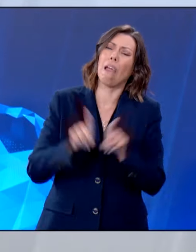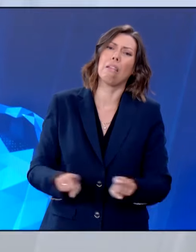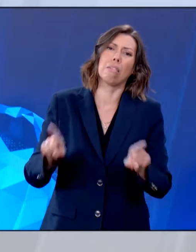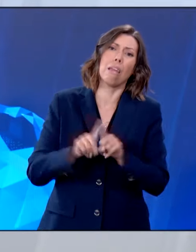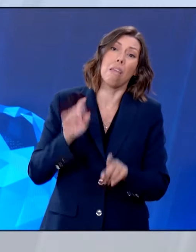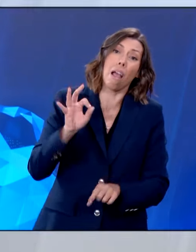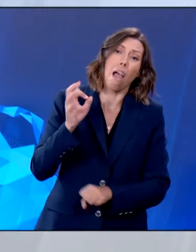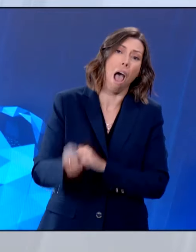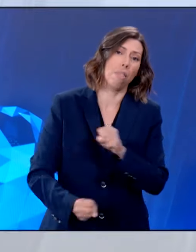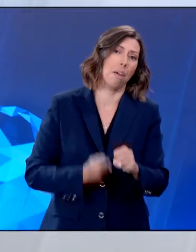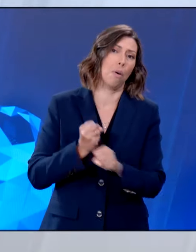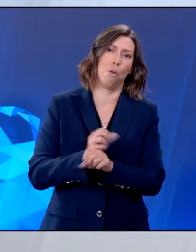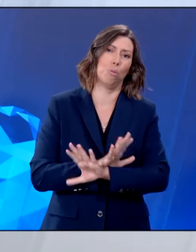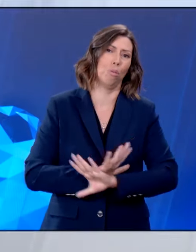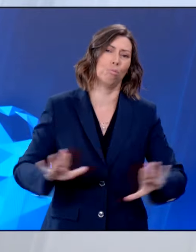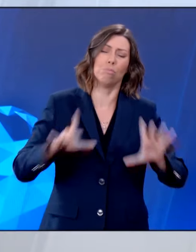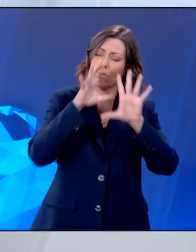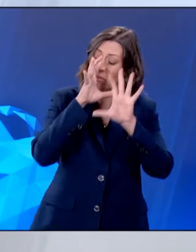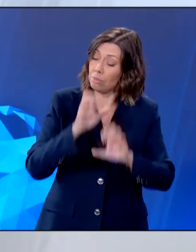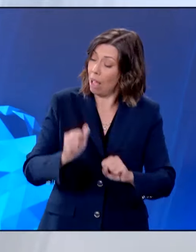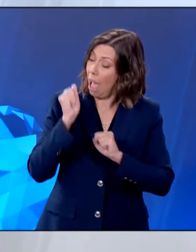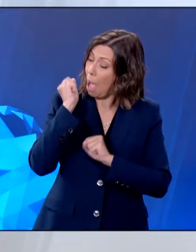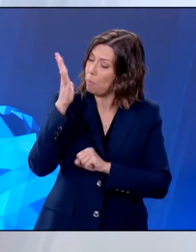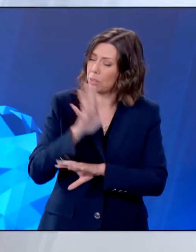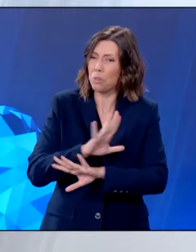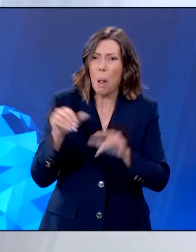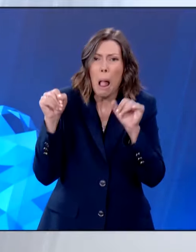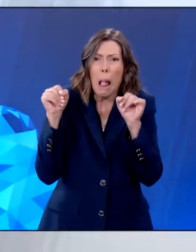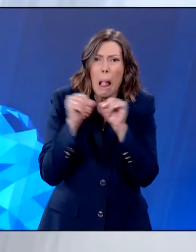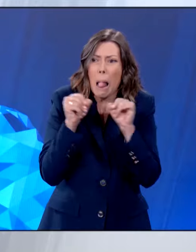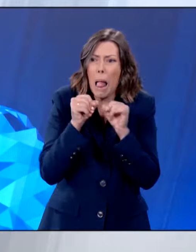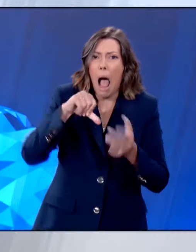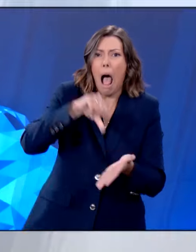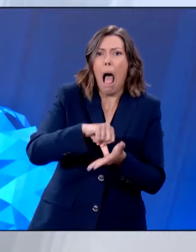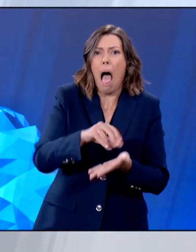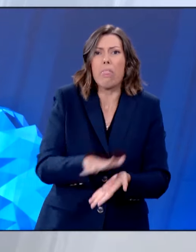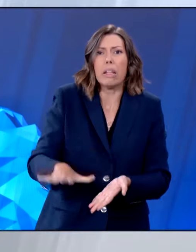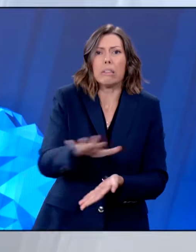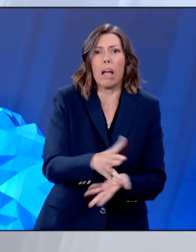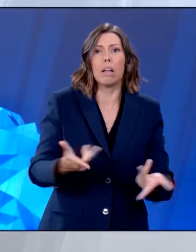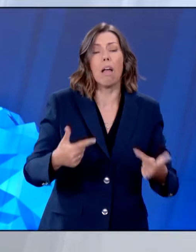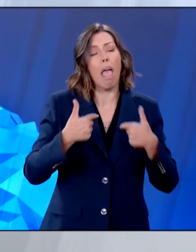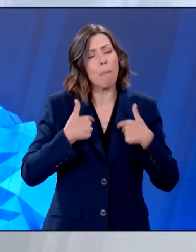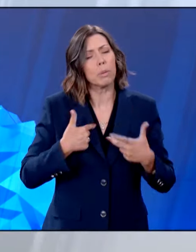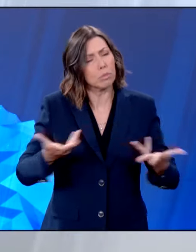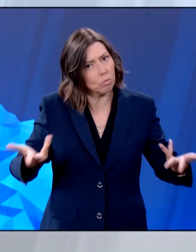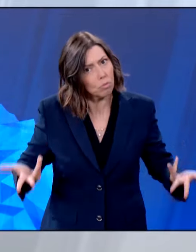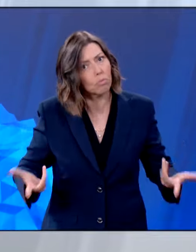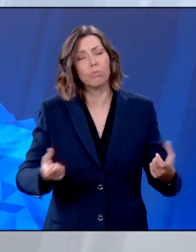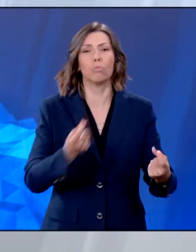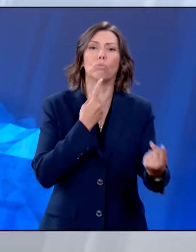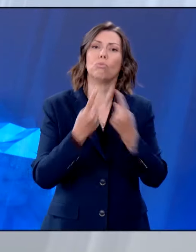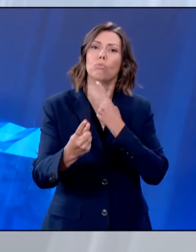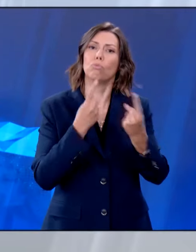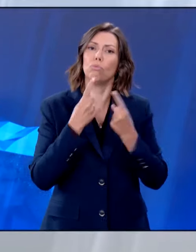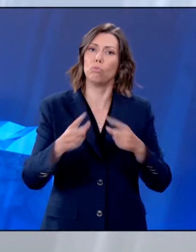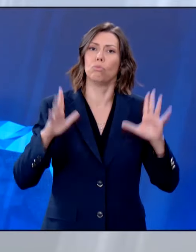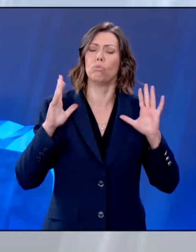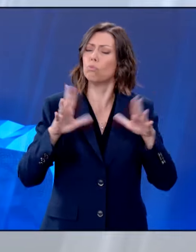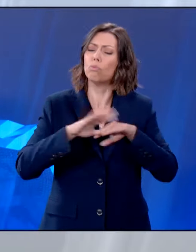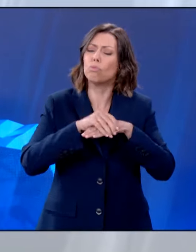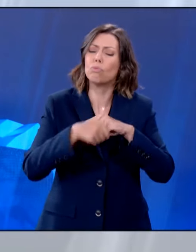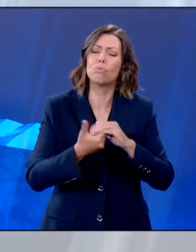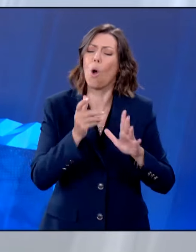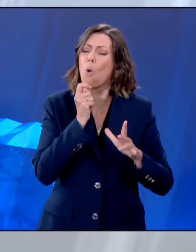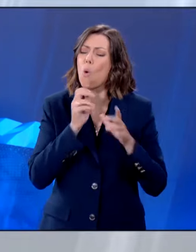και λίγα χιλιόμετρα από το κέντρο της πρωτεύουσας. Εμείς είμαστε έτοιμοι να συζητήσουμε, χωρίς κομματικές παροπίδες,